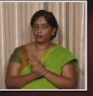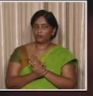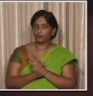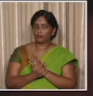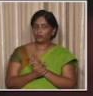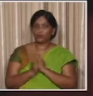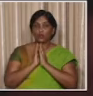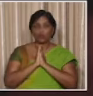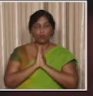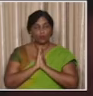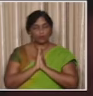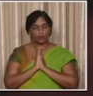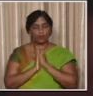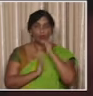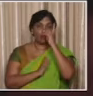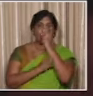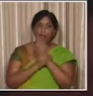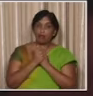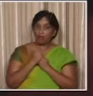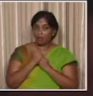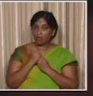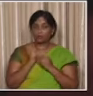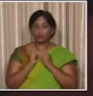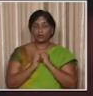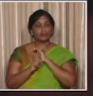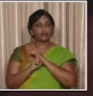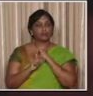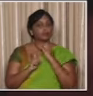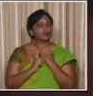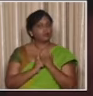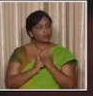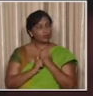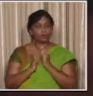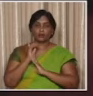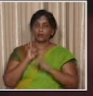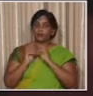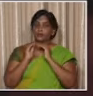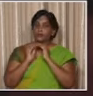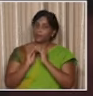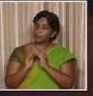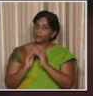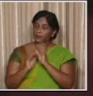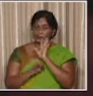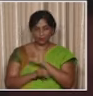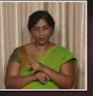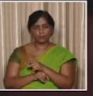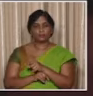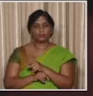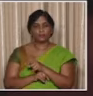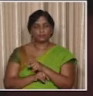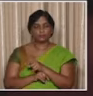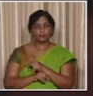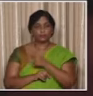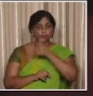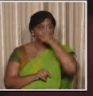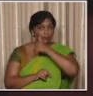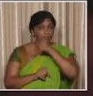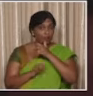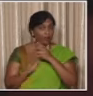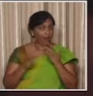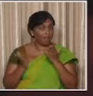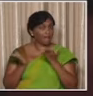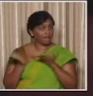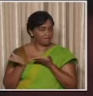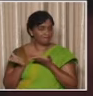බුද්ධ ශාසන ආගමික කටයුතු සහ සංස්කෘතික අමාත්‍යාංශයේ උනාට දූෂණ නොවෙනවා